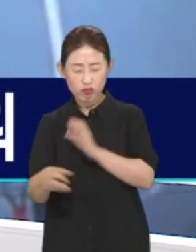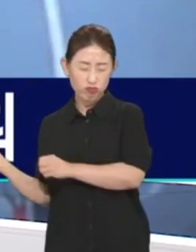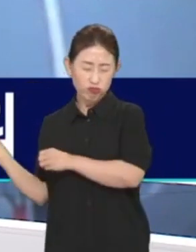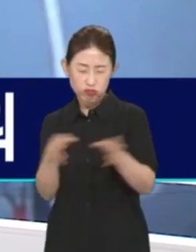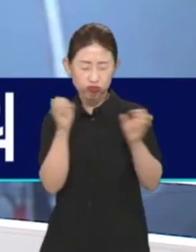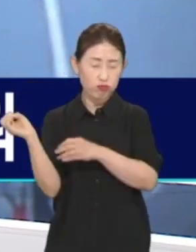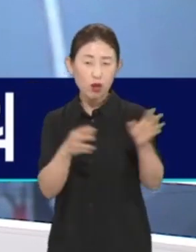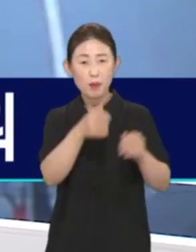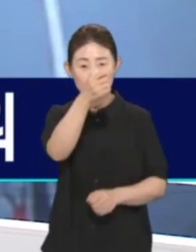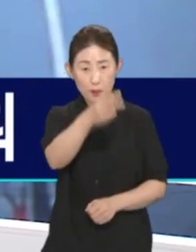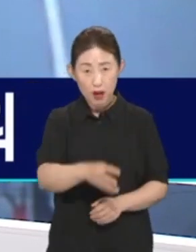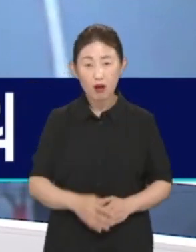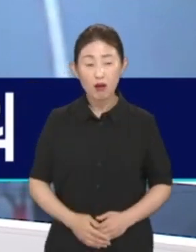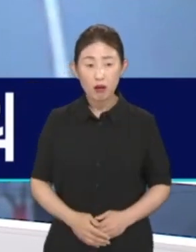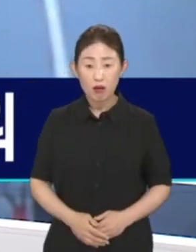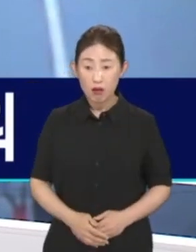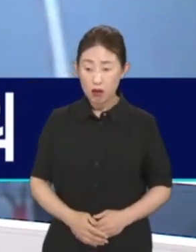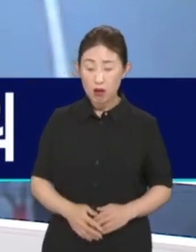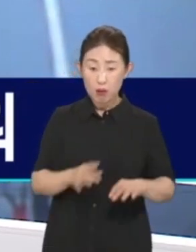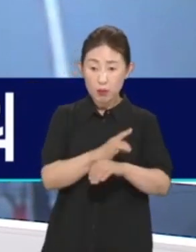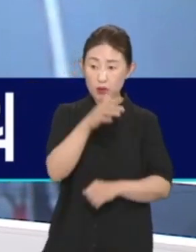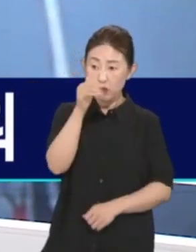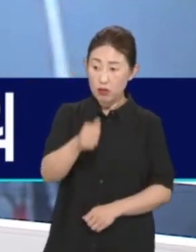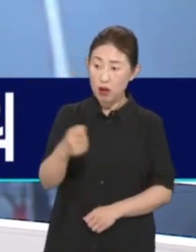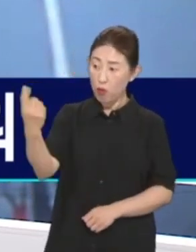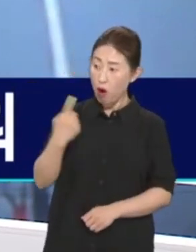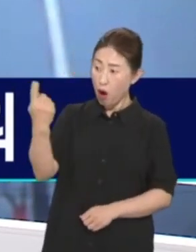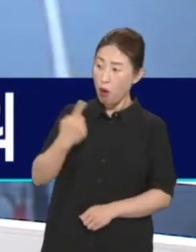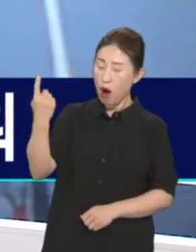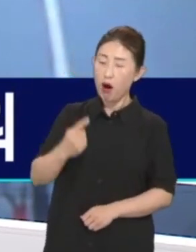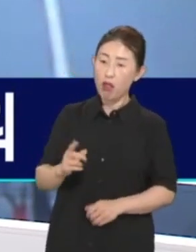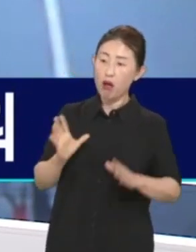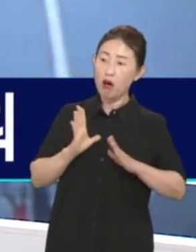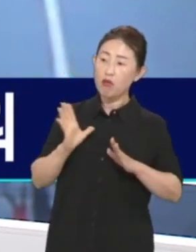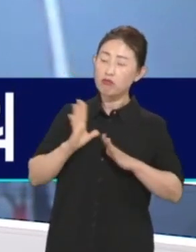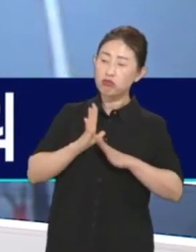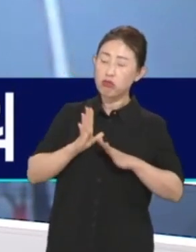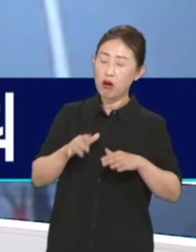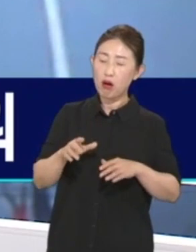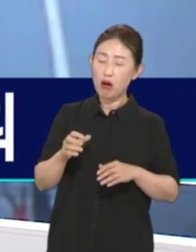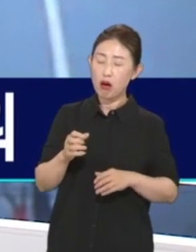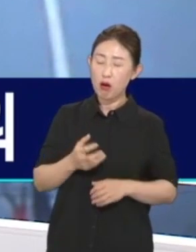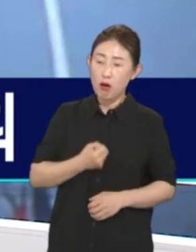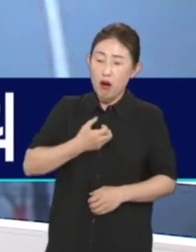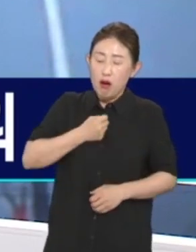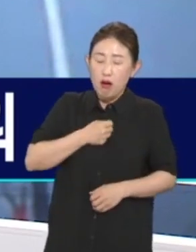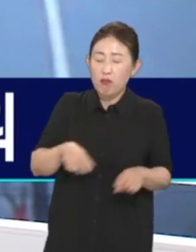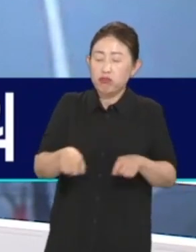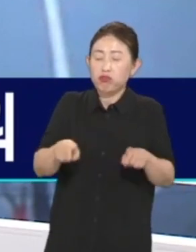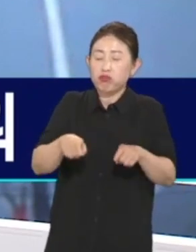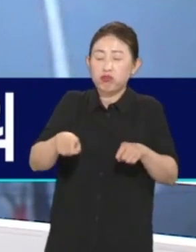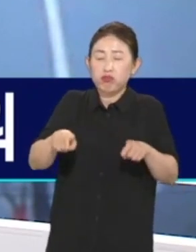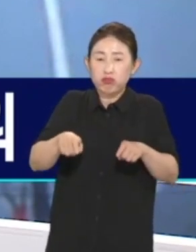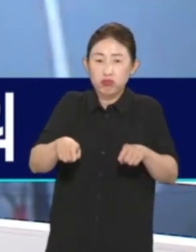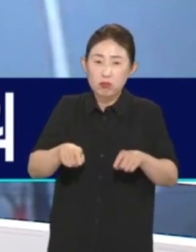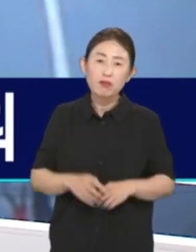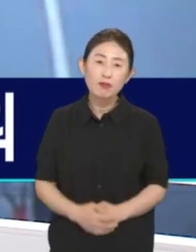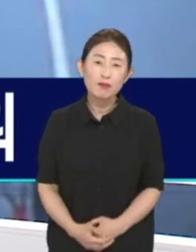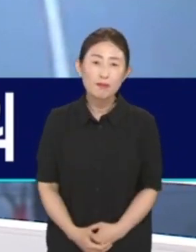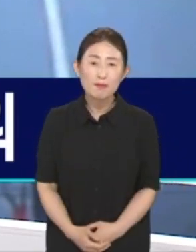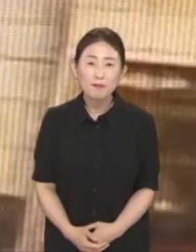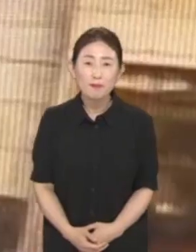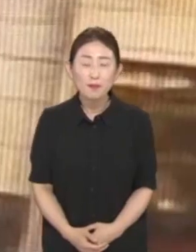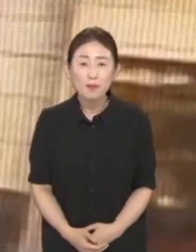부렸습니다 피해자는 보복범죄의 공포가 반복되고 있다며 불안해 하고 있습니다 김철진 기자의 보도입니다